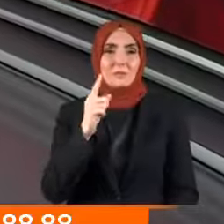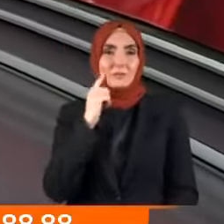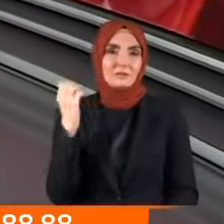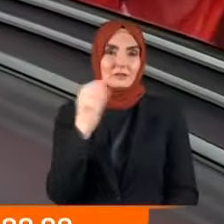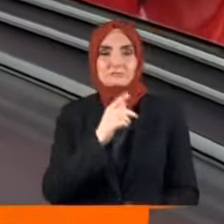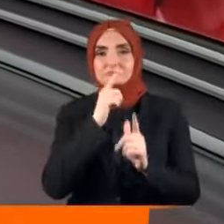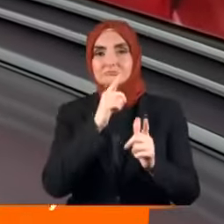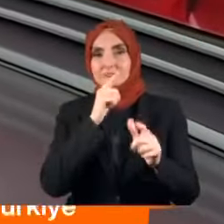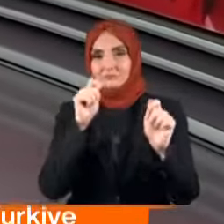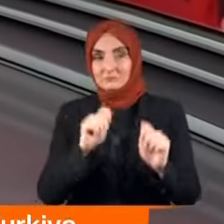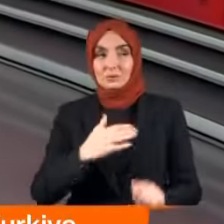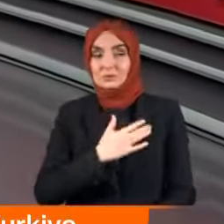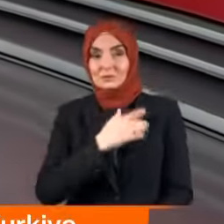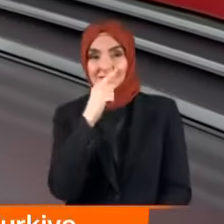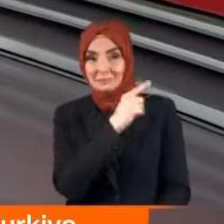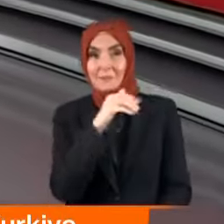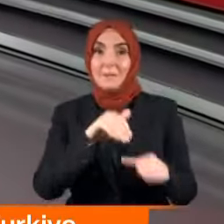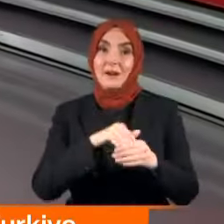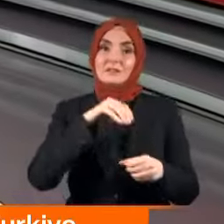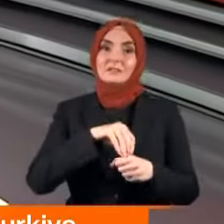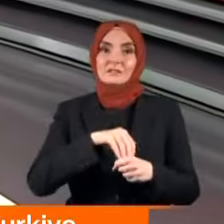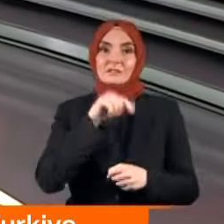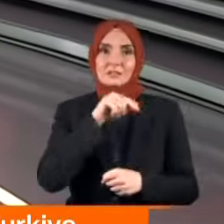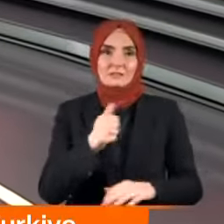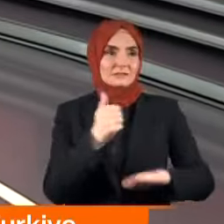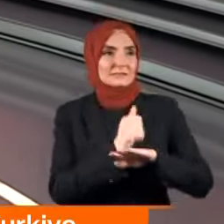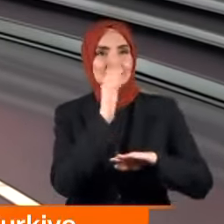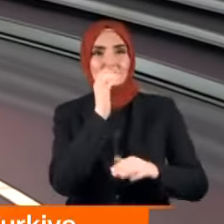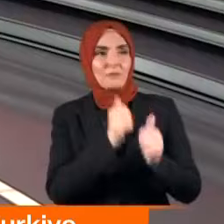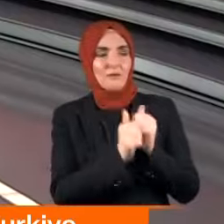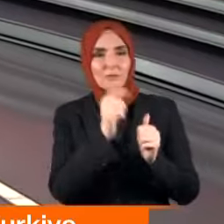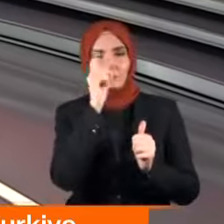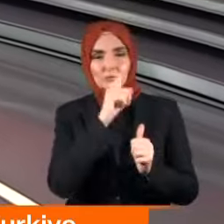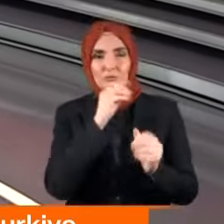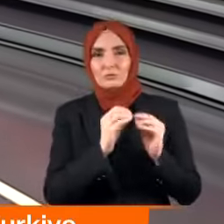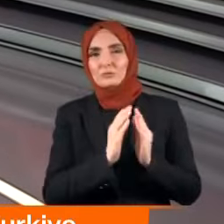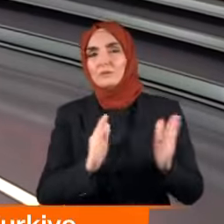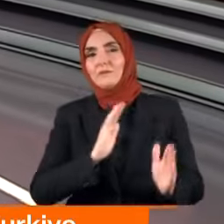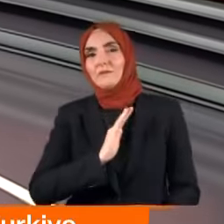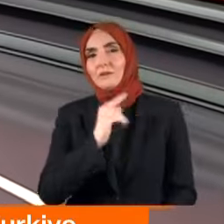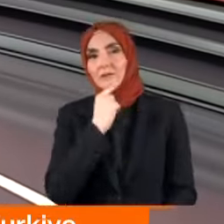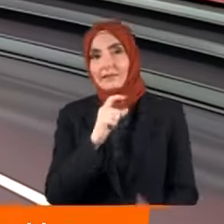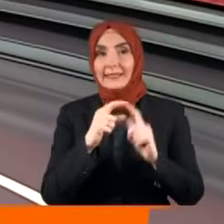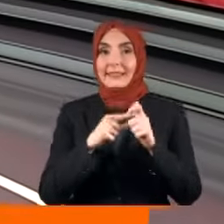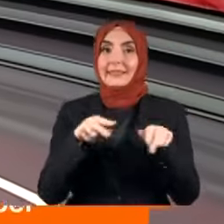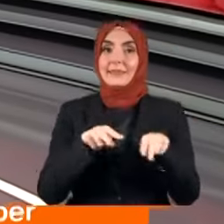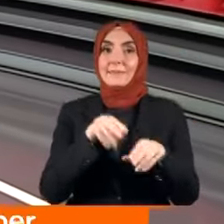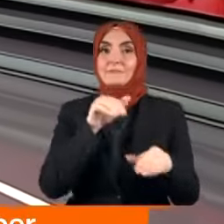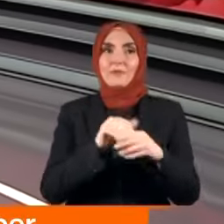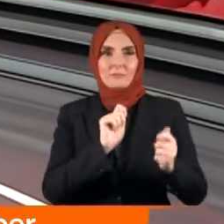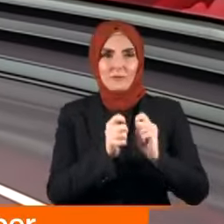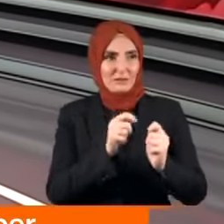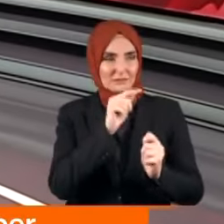için partideki koltuk kavgalarından başlarını kaldıramıyorlar diye konuştu. DEM Parti ile pazarlık için kirli